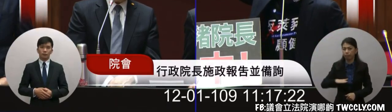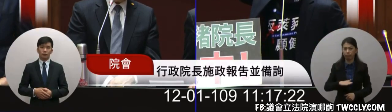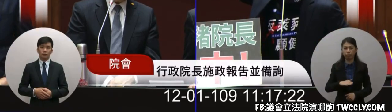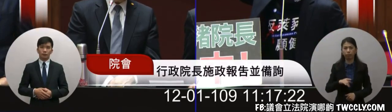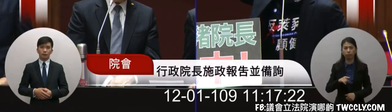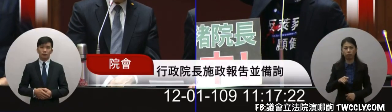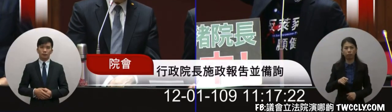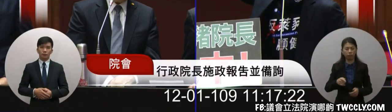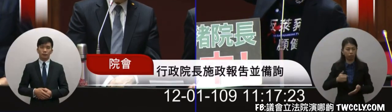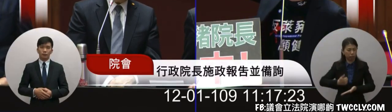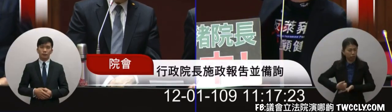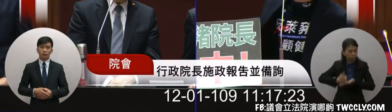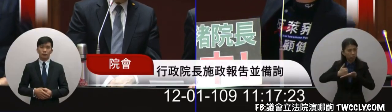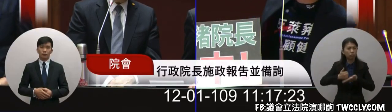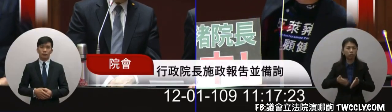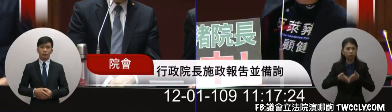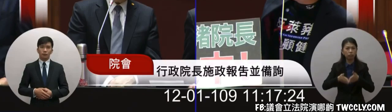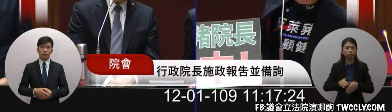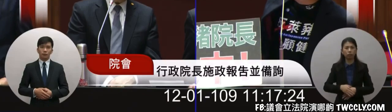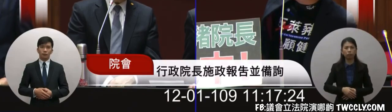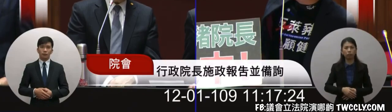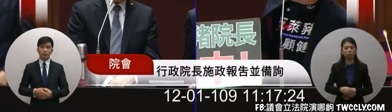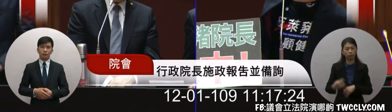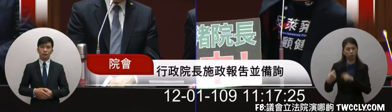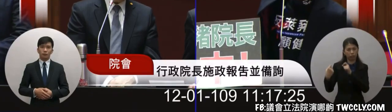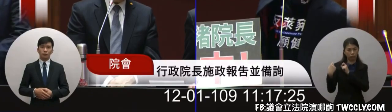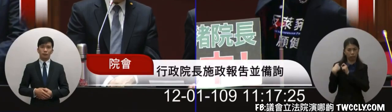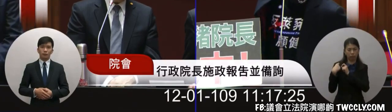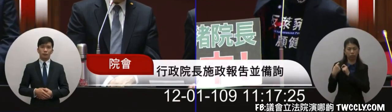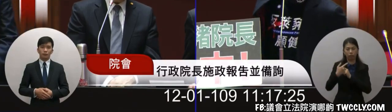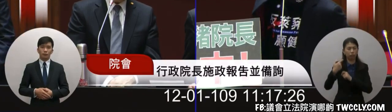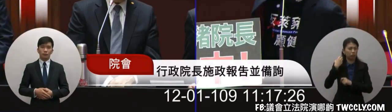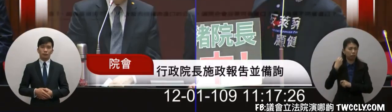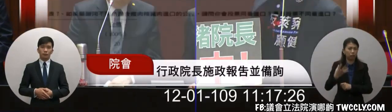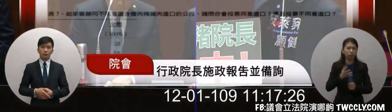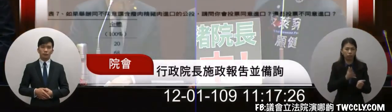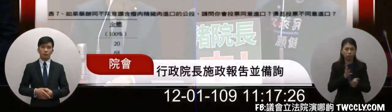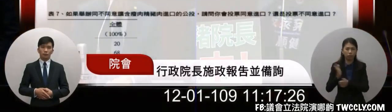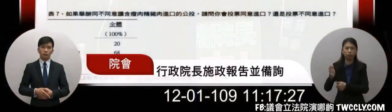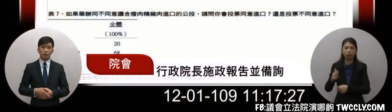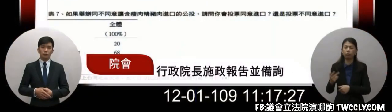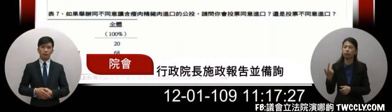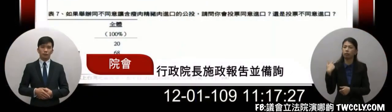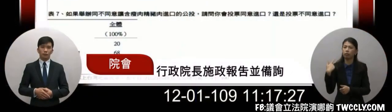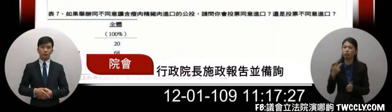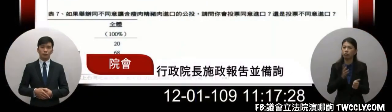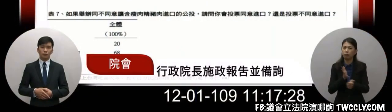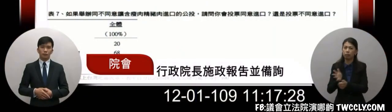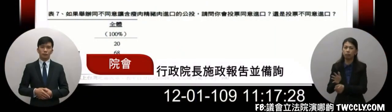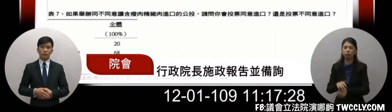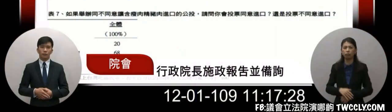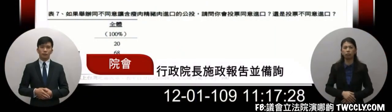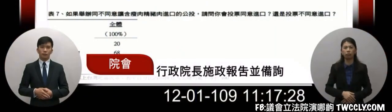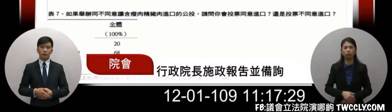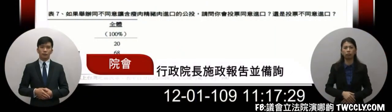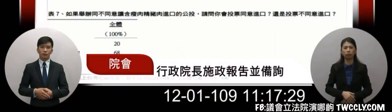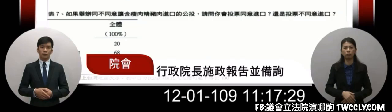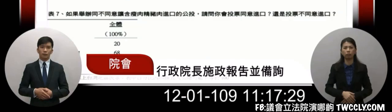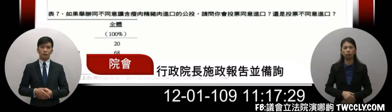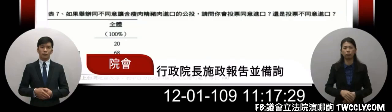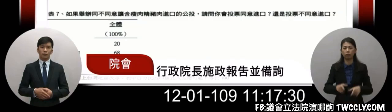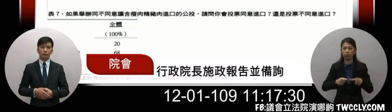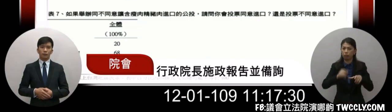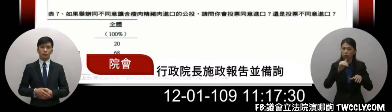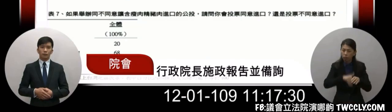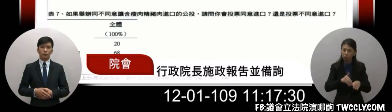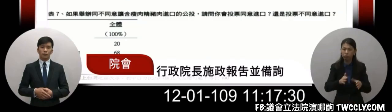应该听到吧？我们看一下，这是最近最新做的，如果没记错，应该是上礼拜做的。赞不赞成举办公投？